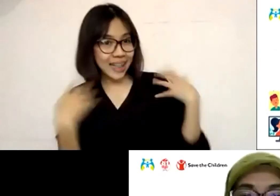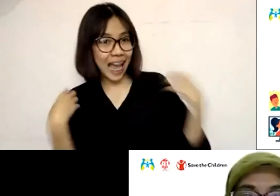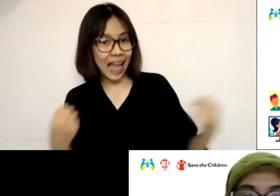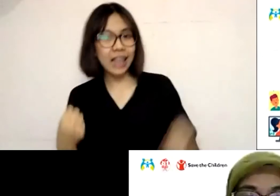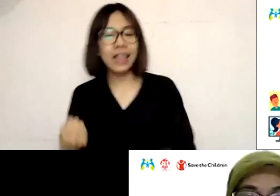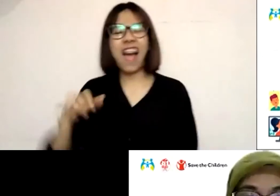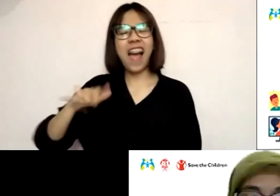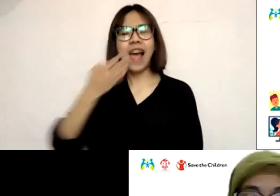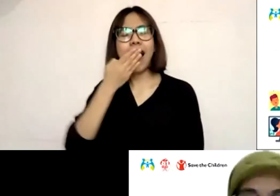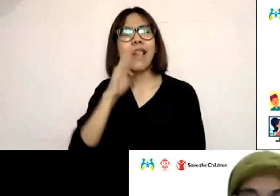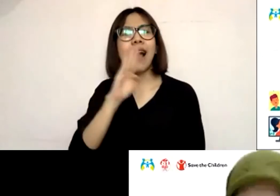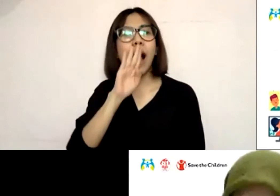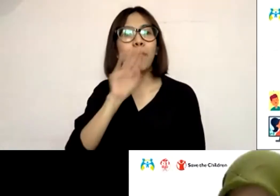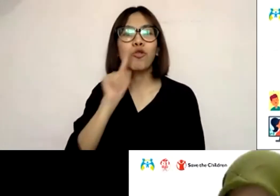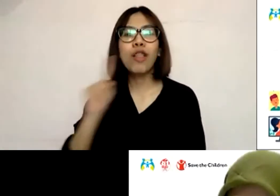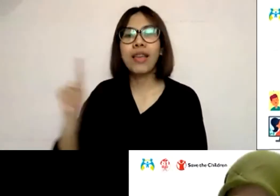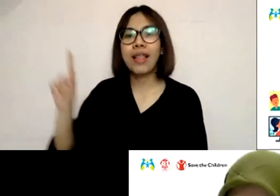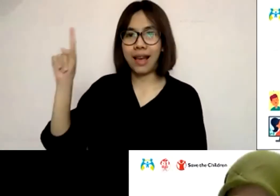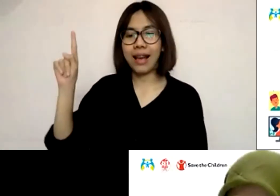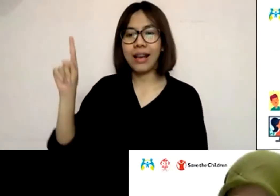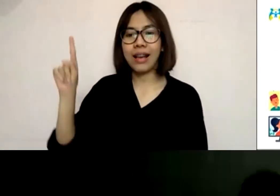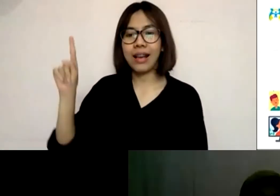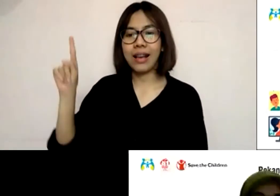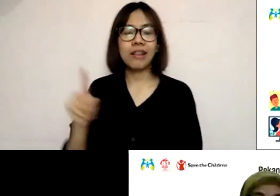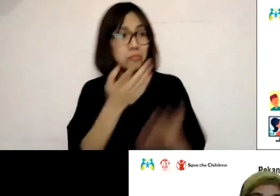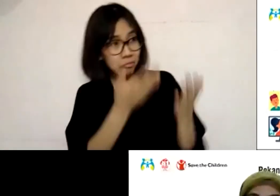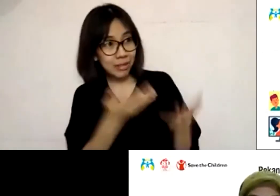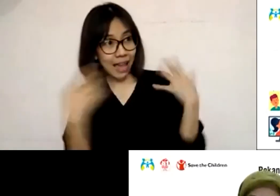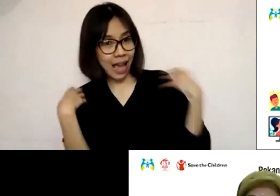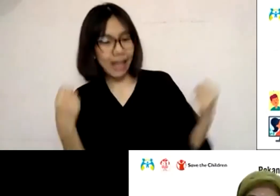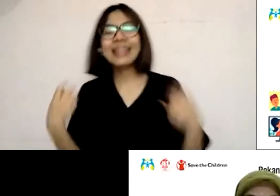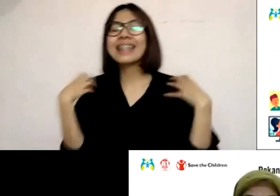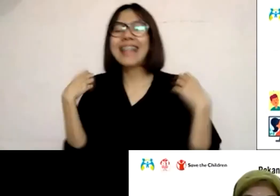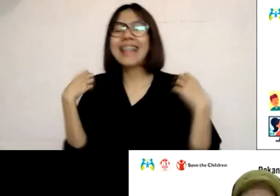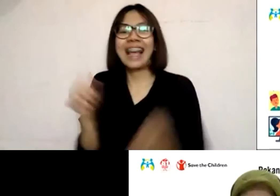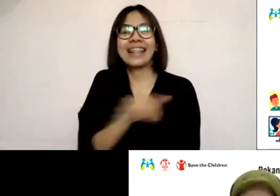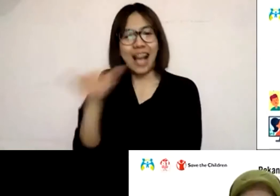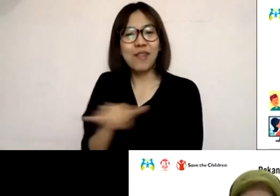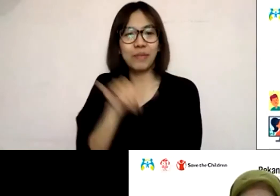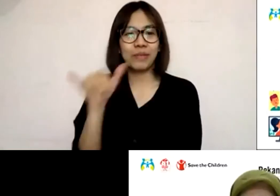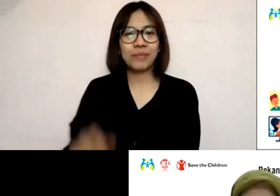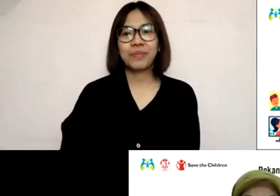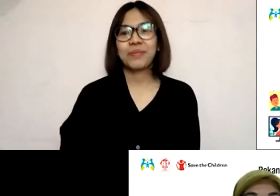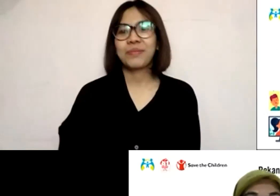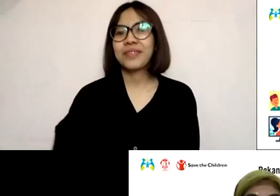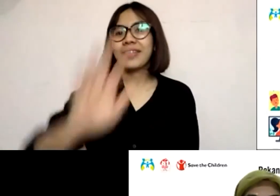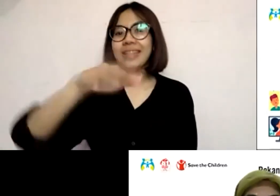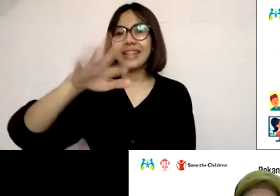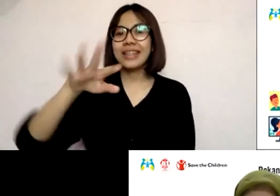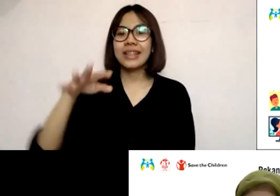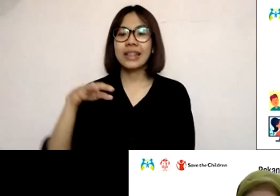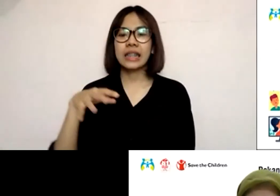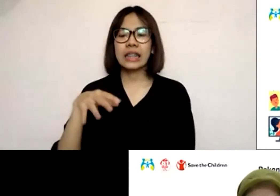alhamdulillah. Gimana Mas Bayu? Sehat juga? Alhamdulillah. Semoga kita semua dalam kondisi sehat walafiat ya Bu ya. Bu Ana, kalau menurut